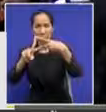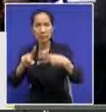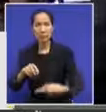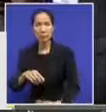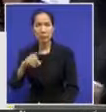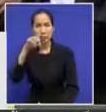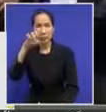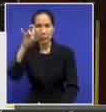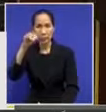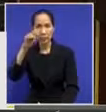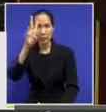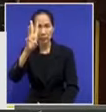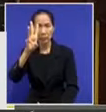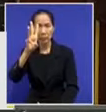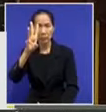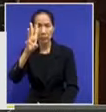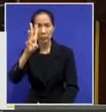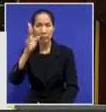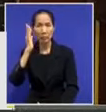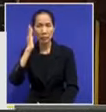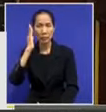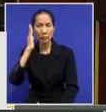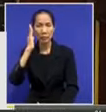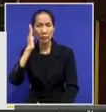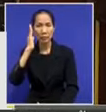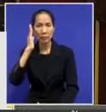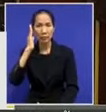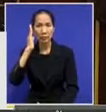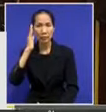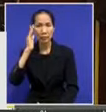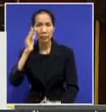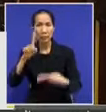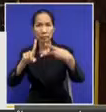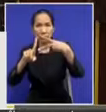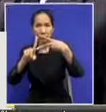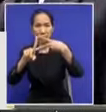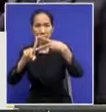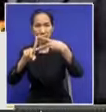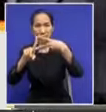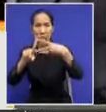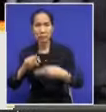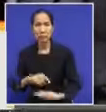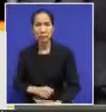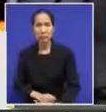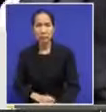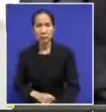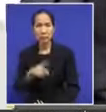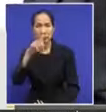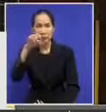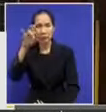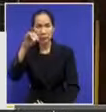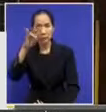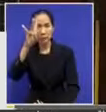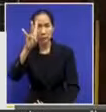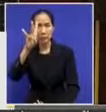ครับ 176นายณัฐพงษ์สุปิริยศิลป ์คุณธนาธรจึงรุ่งเรืองกิจครับ